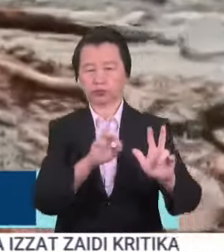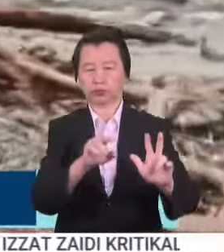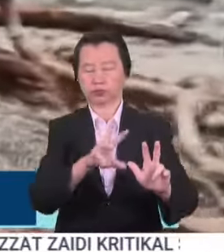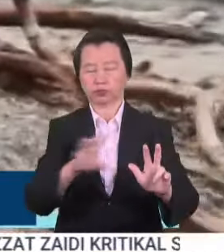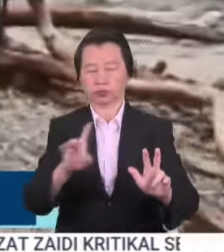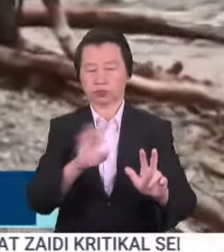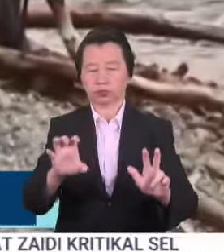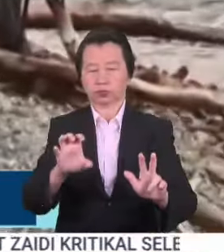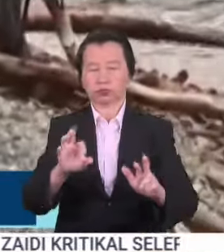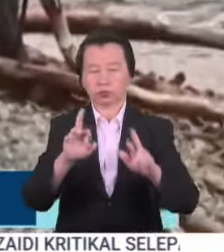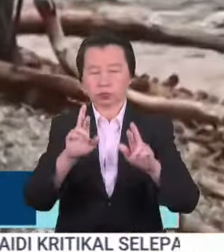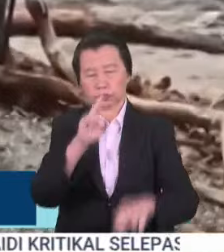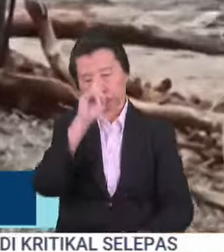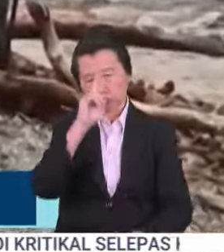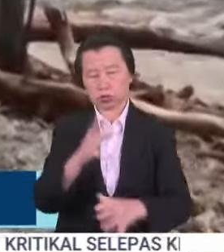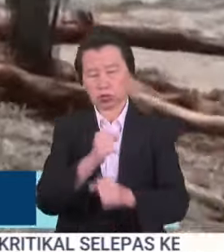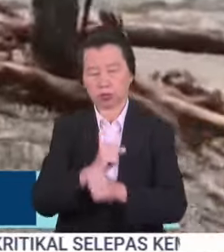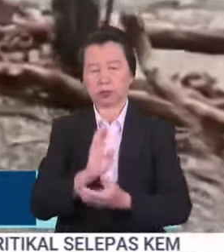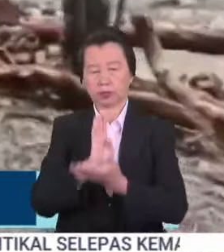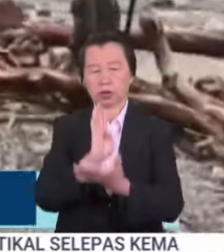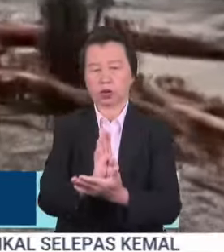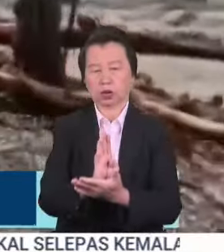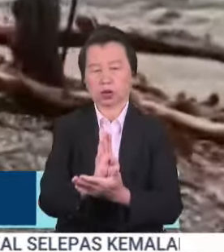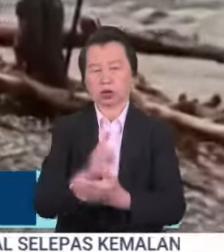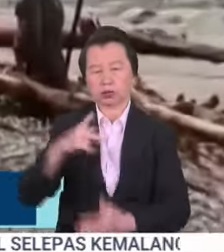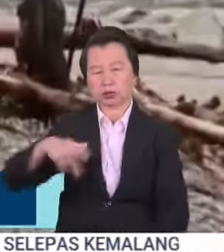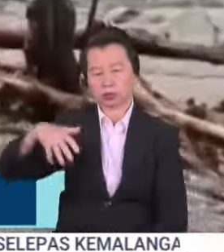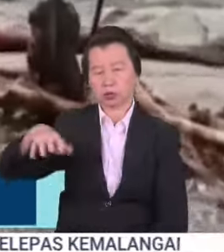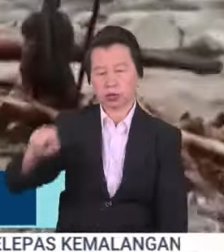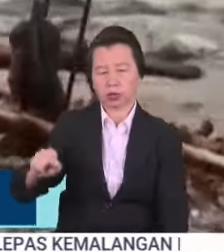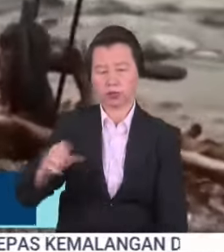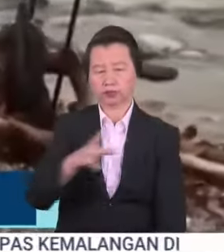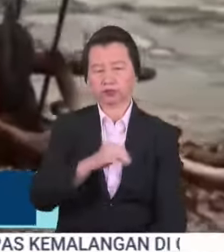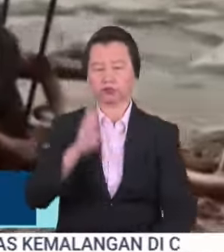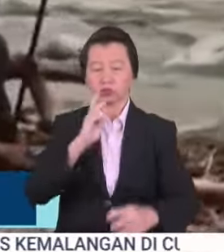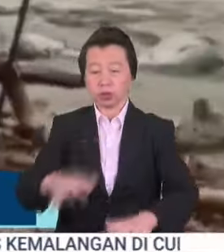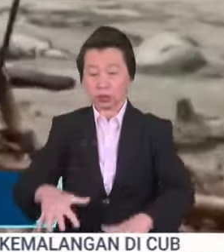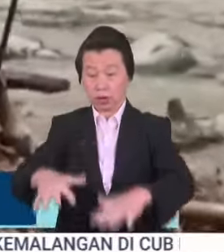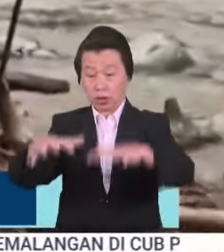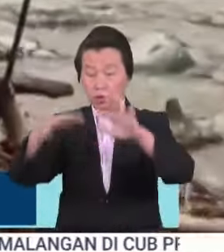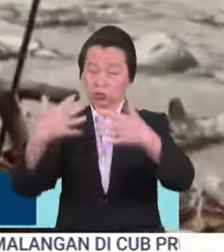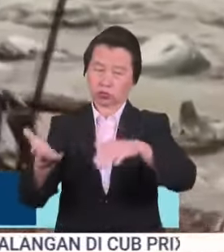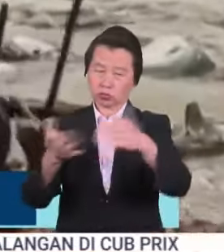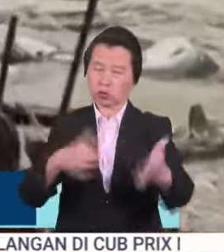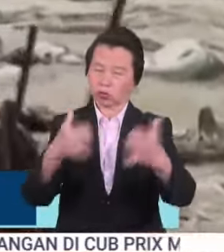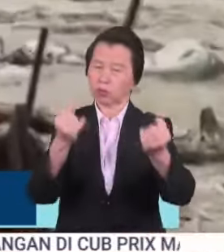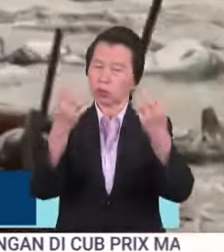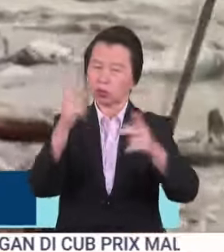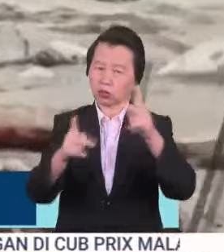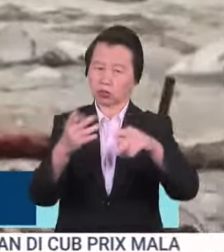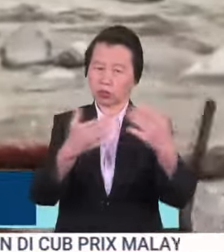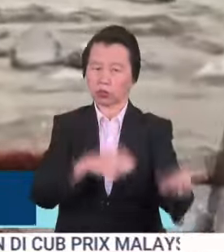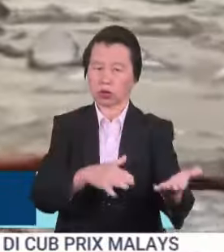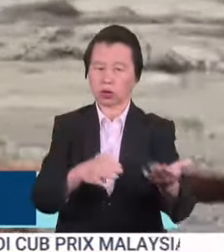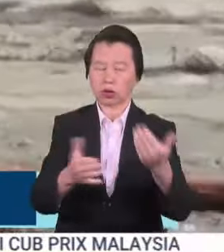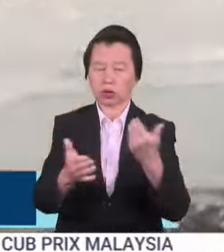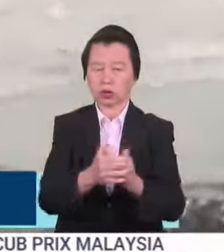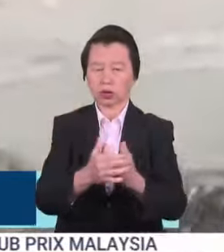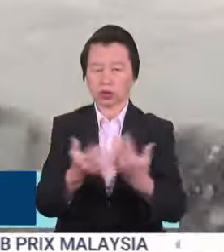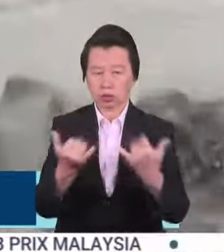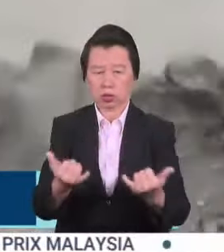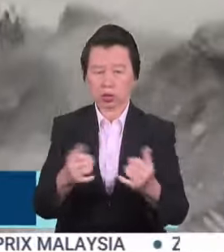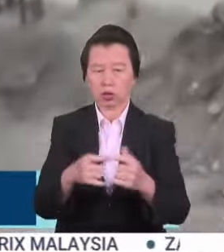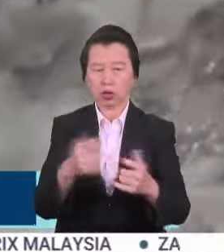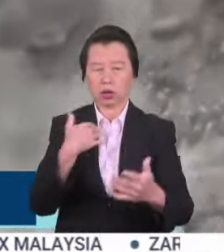keluarga pula terpaksa mendapatkan bantuan di kem perlindungan sementara. Banjir berkenaan telah mengorbankan ratusan nyawa setakat ini